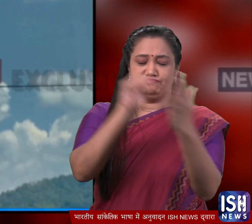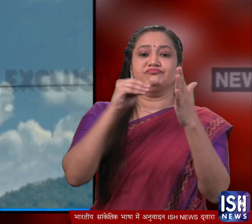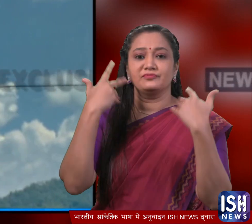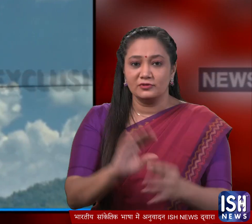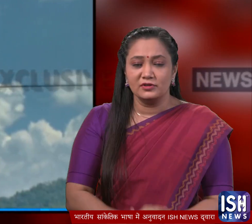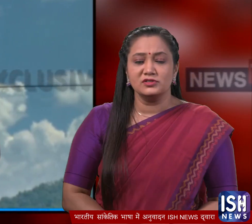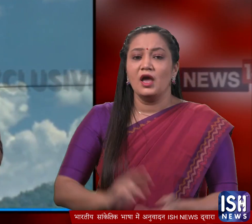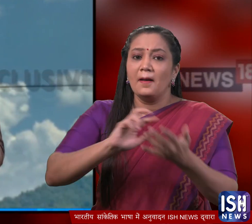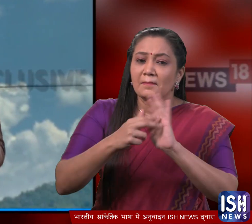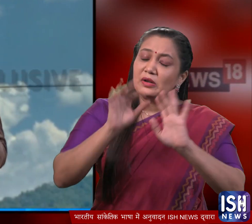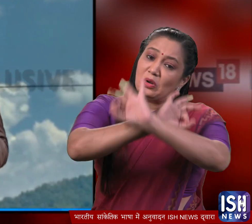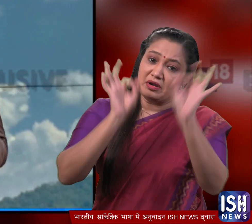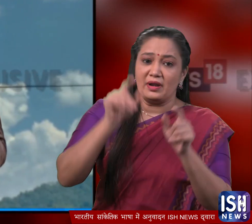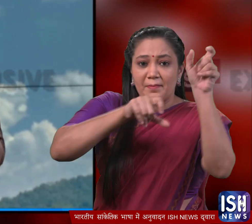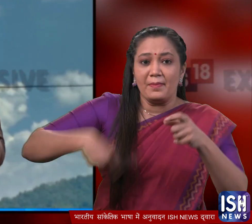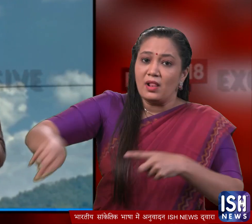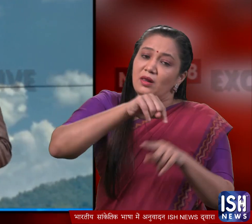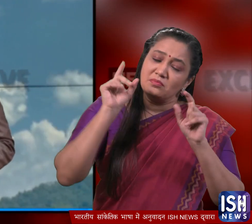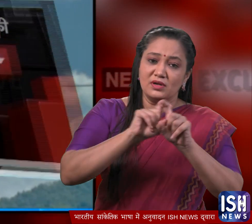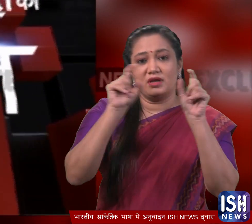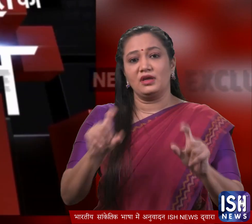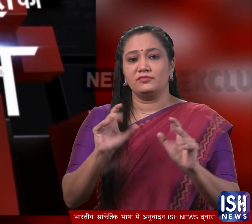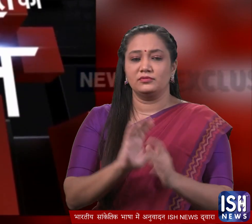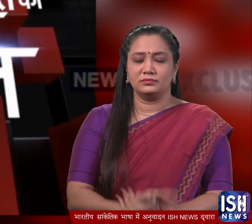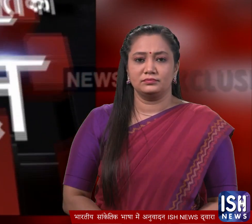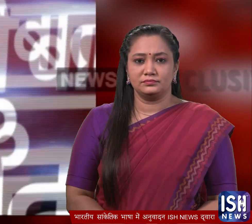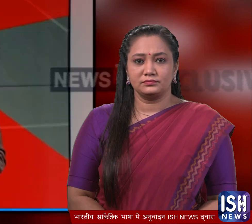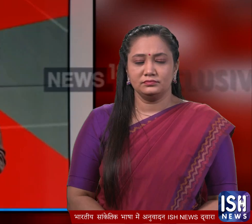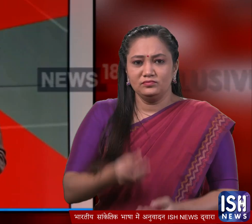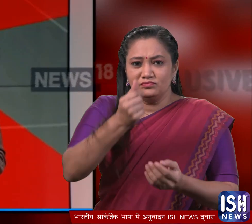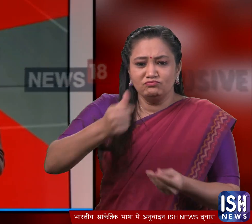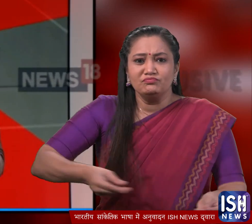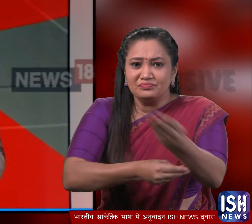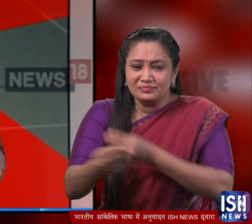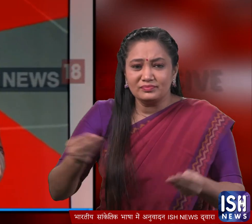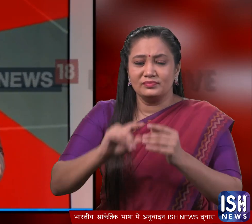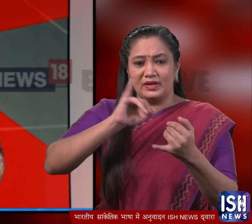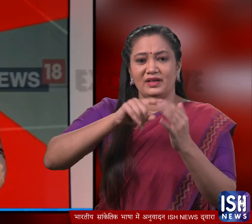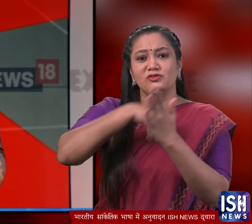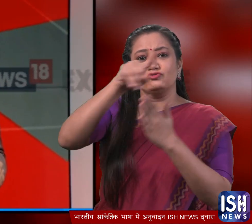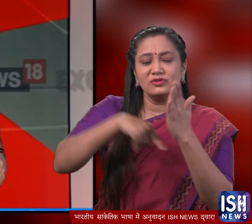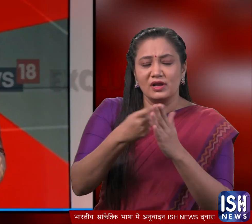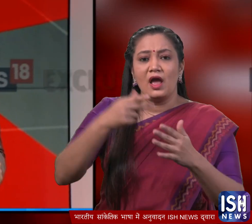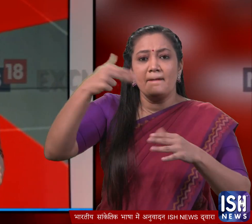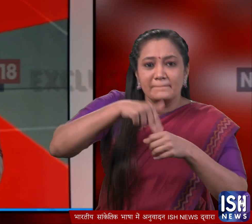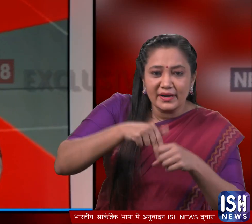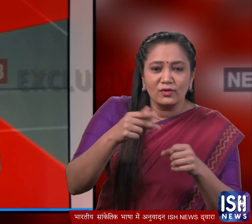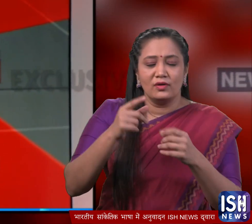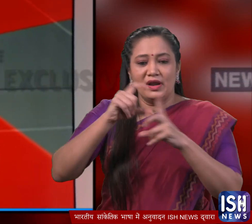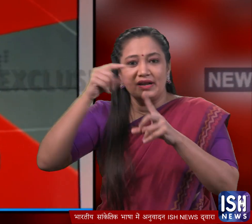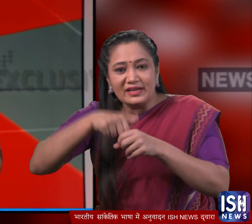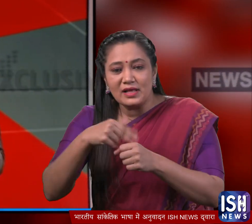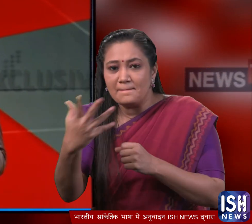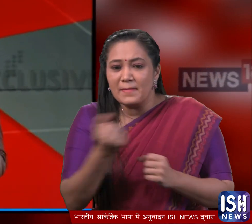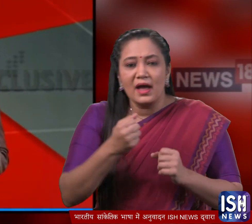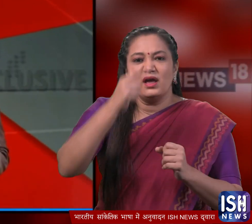यानी मुसीबत की मार झेलने के लिए तैयार रहने की चेतावनी दी गई। आर्थिक संकट से जूझ रहे श्रीलंका ने पेट्रोल और डीजल खरीदने